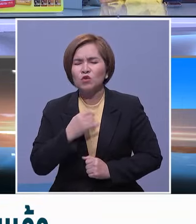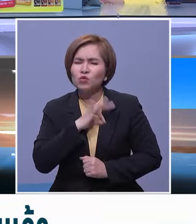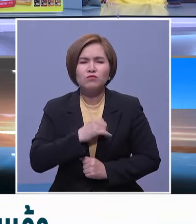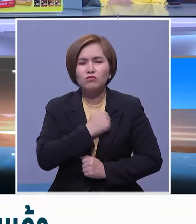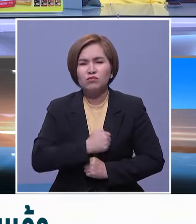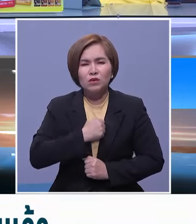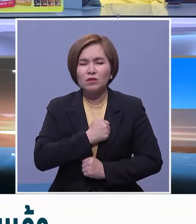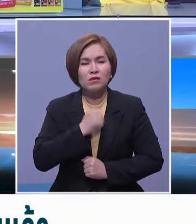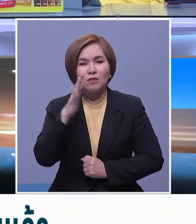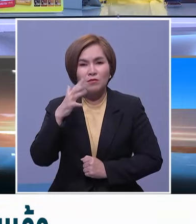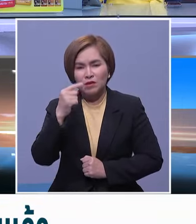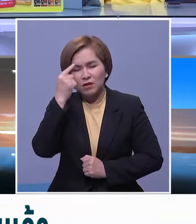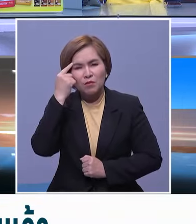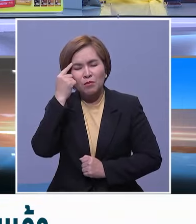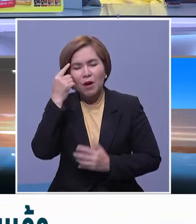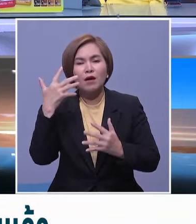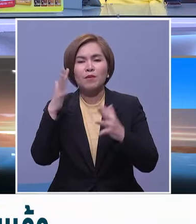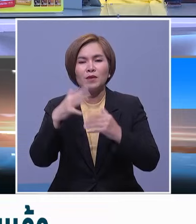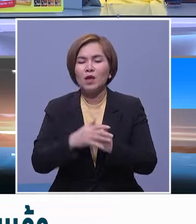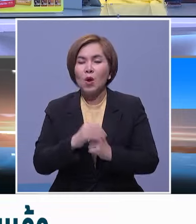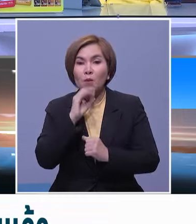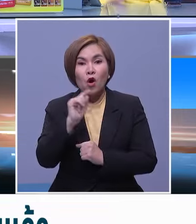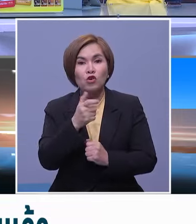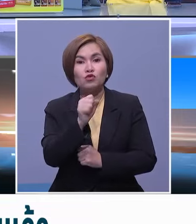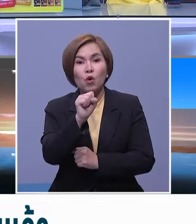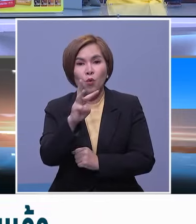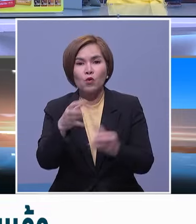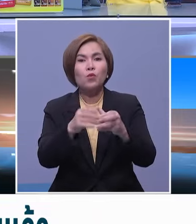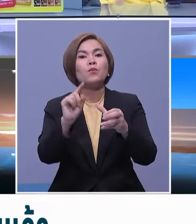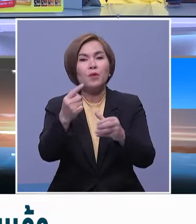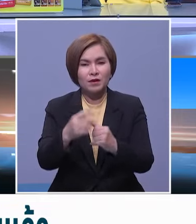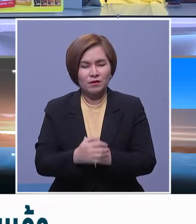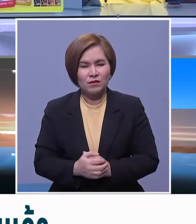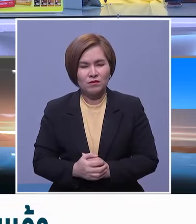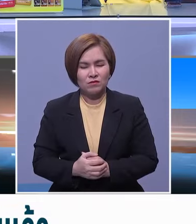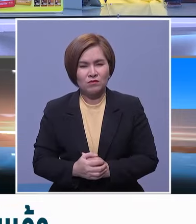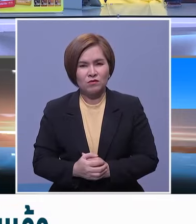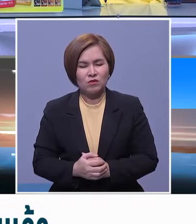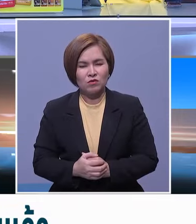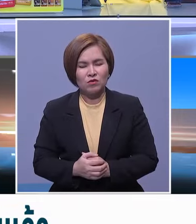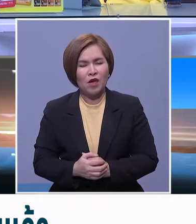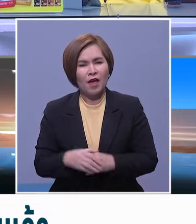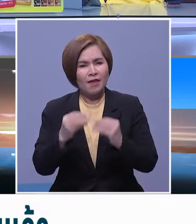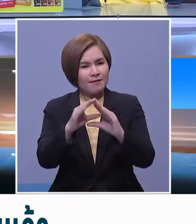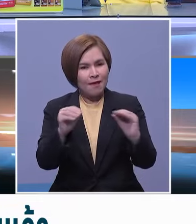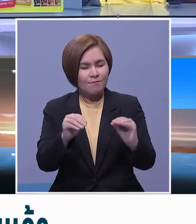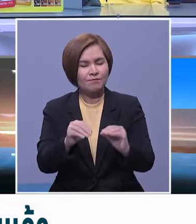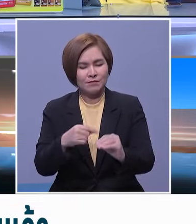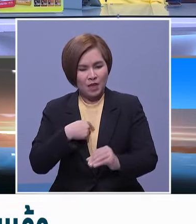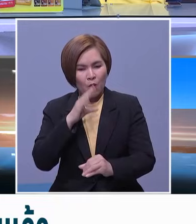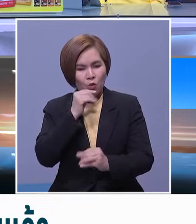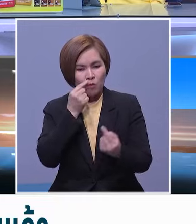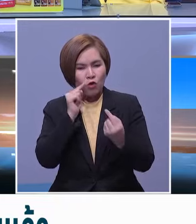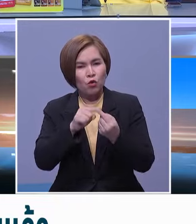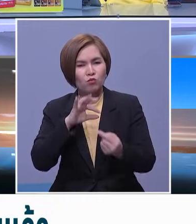จกับสิ่งที่ทำไปมองว่าสิ่งที่ตัวเองพูดว่าสว.ชุดใหม่หรือว่าว่าที่สว.ควรหุบปากซะเนี่ยเหมาะสมแล้ว